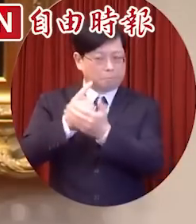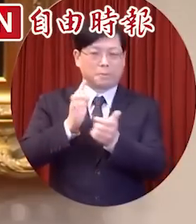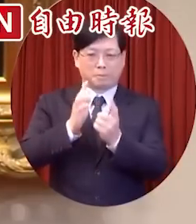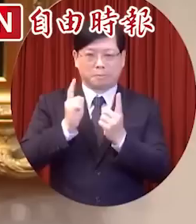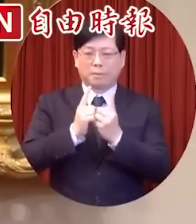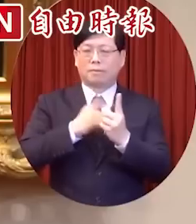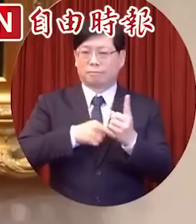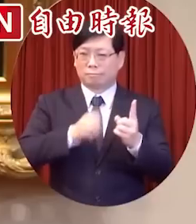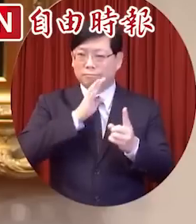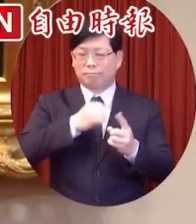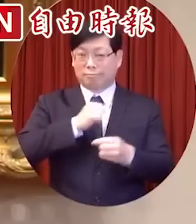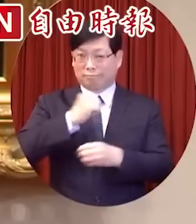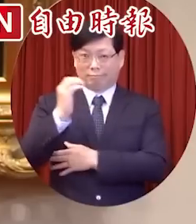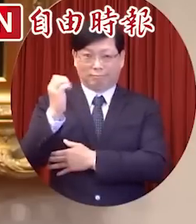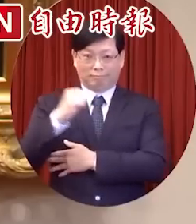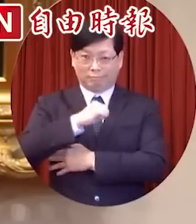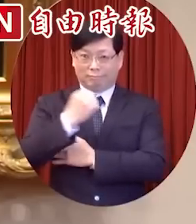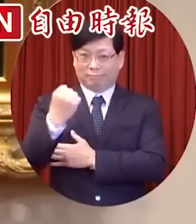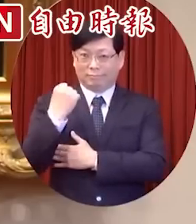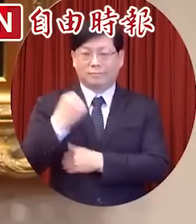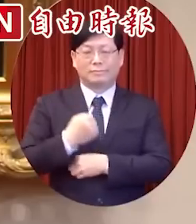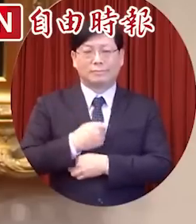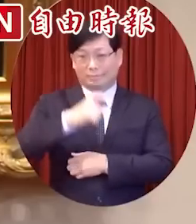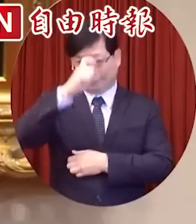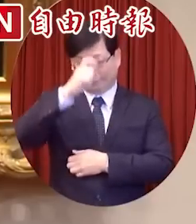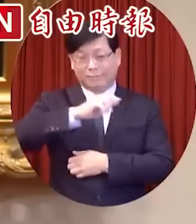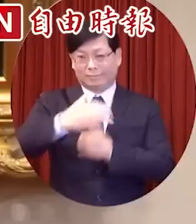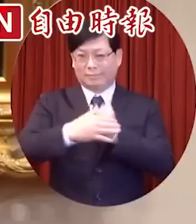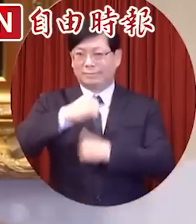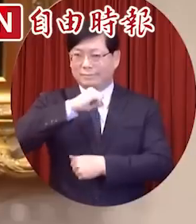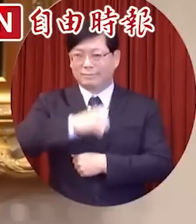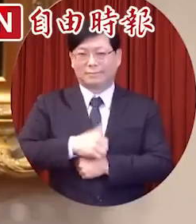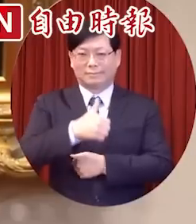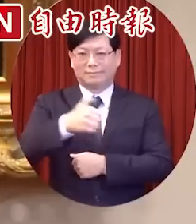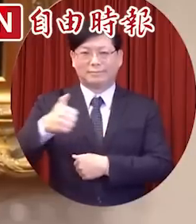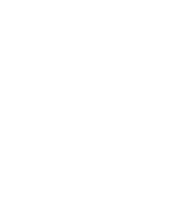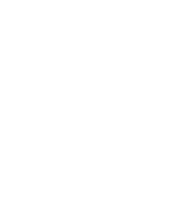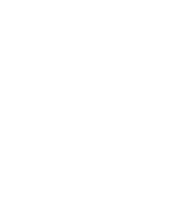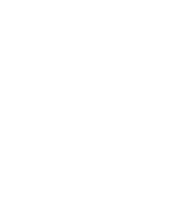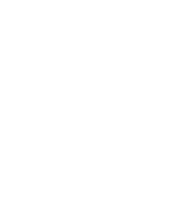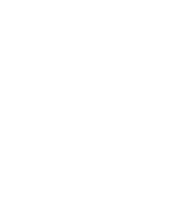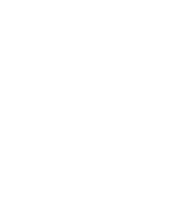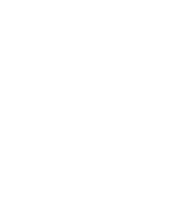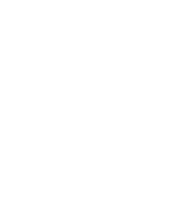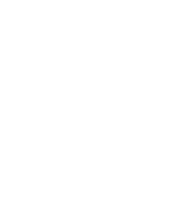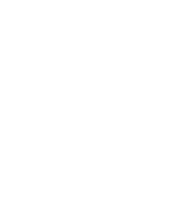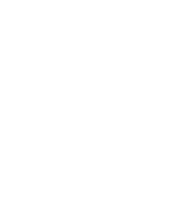拼，为台湾努力。祈愿天佑台湾，谢谢大家，谢谢。